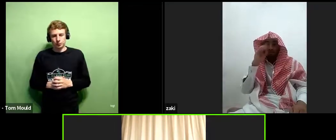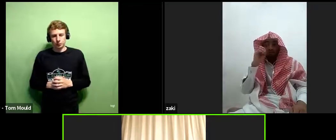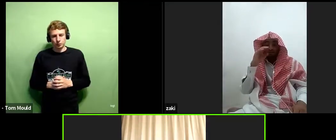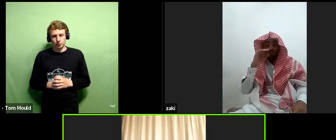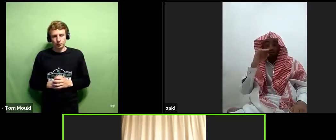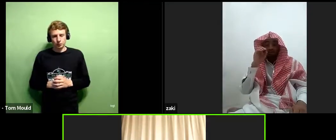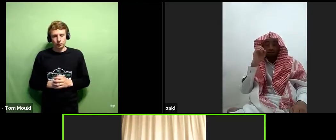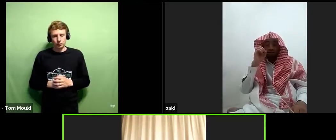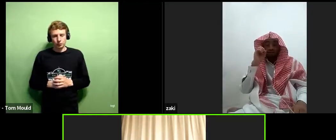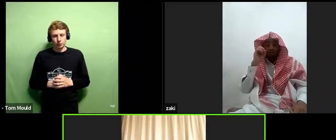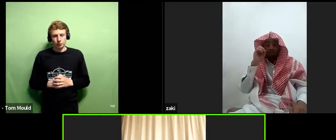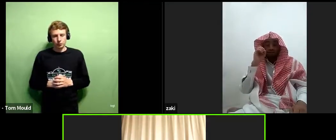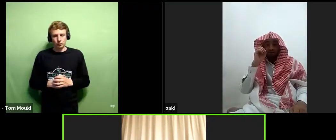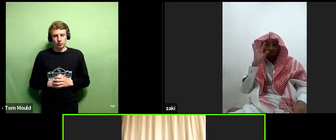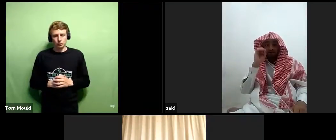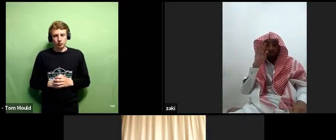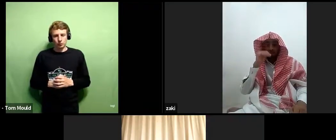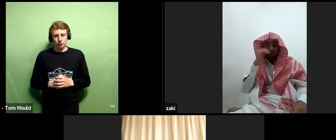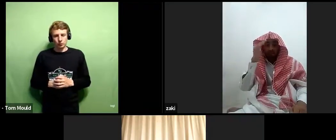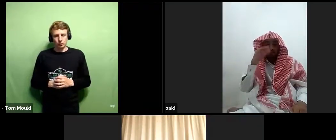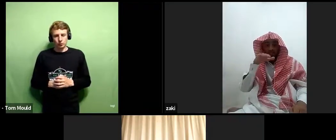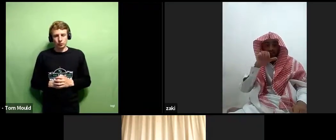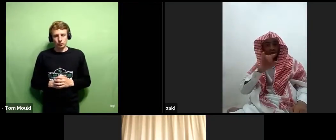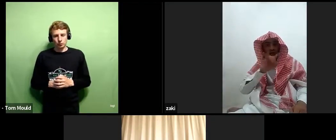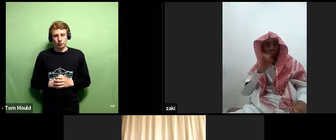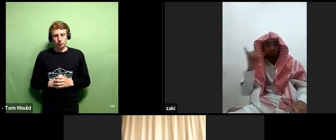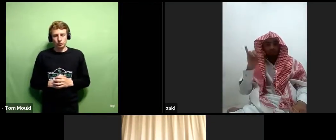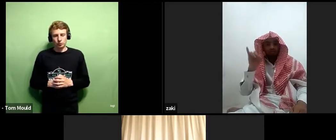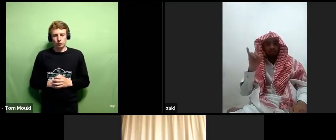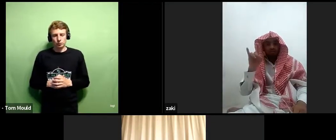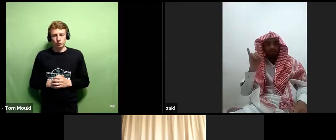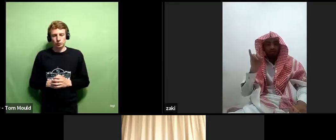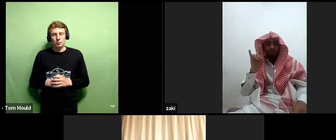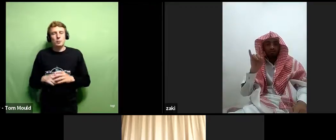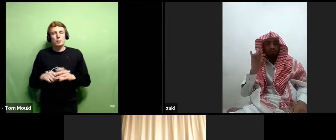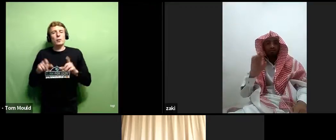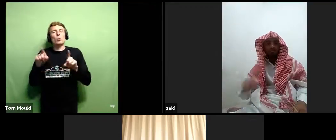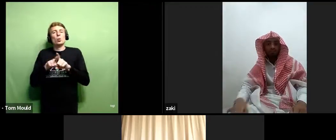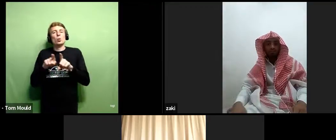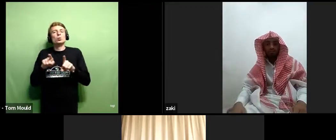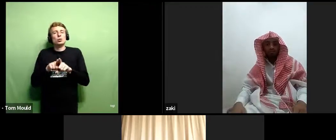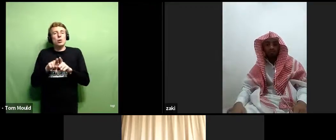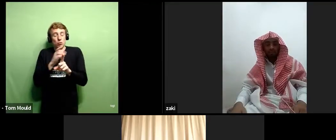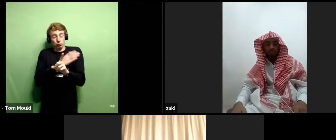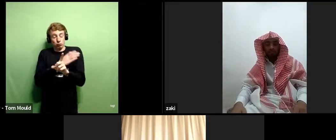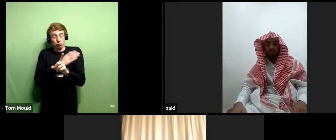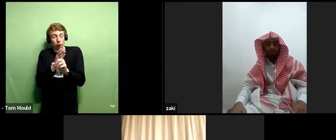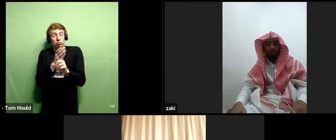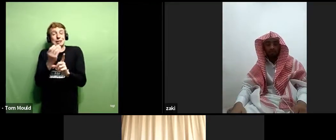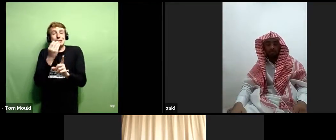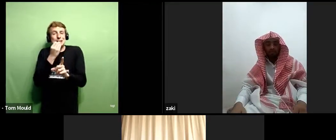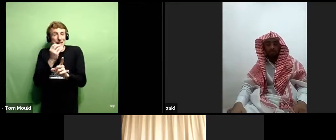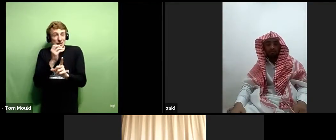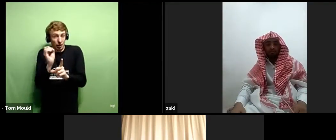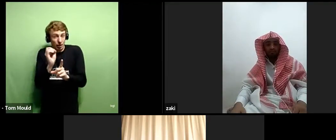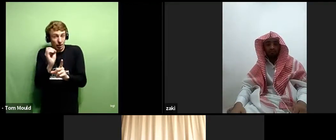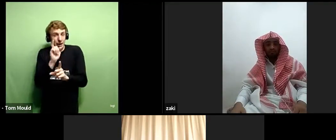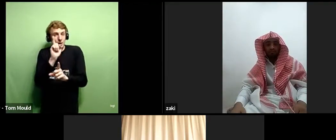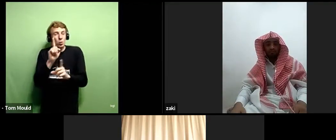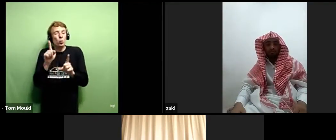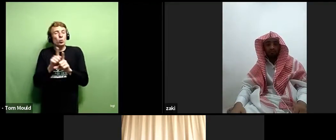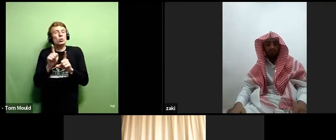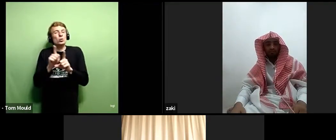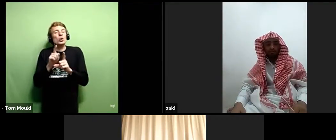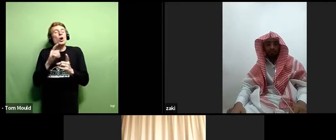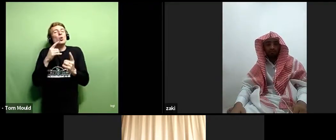يعني ما يكون جامع بعد الفجر. And also that they haven't had any sexual relations from the time of Fajr